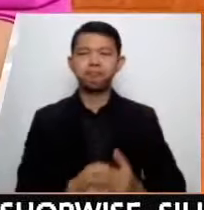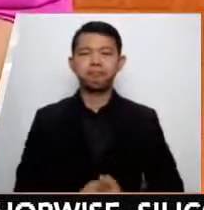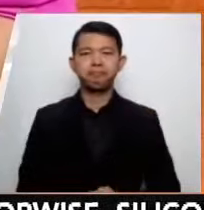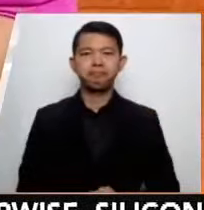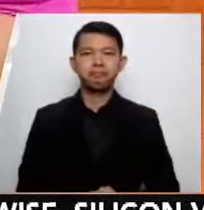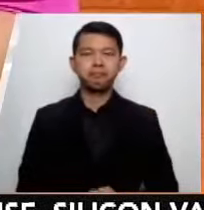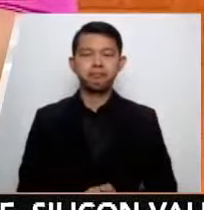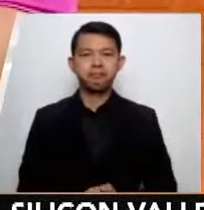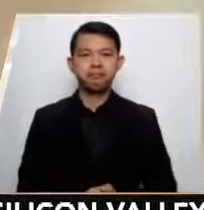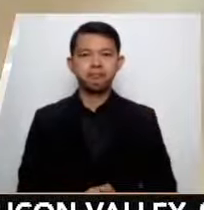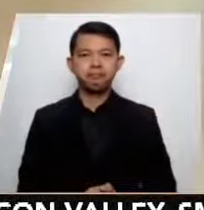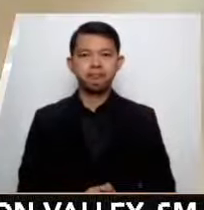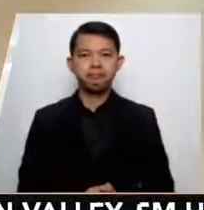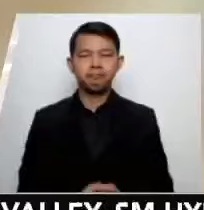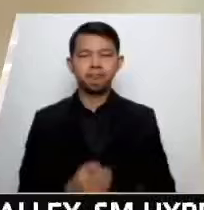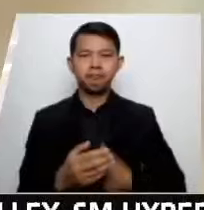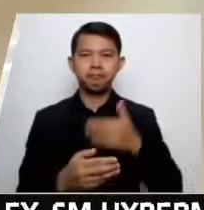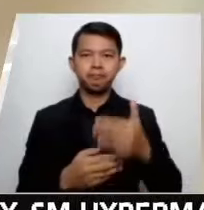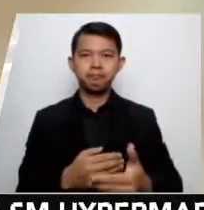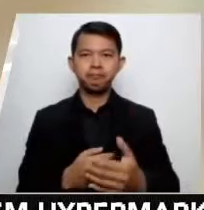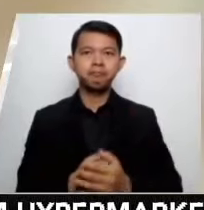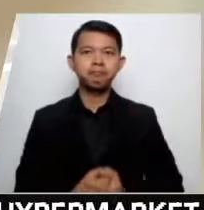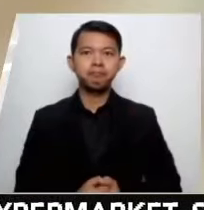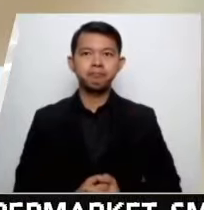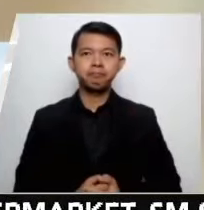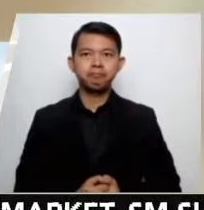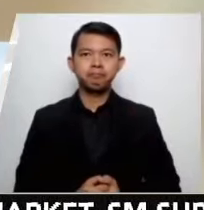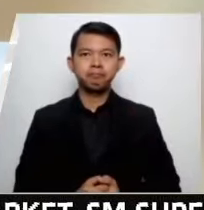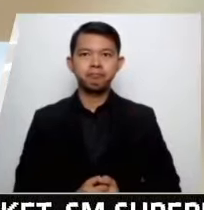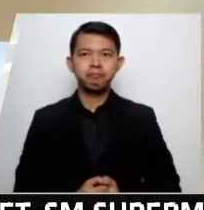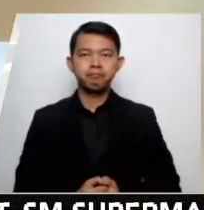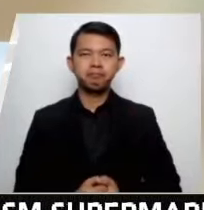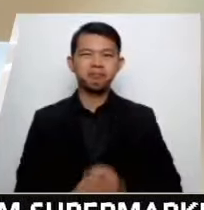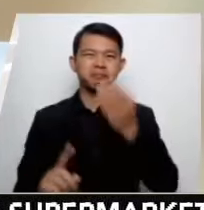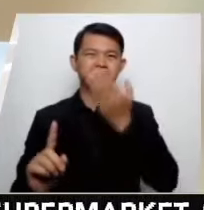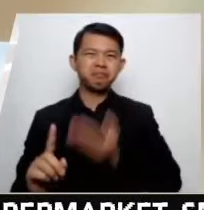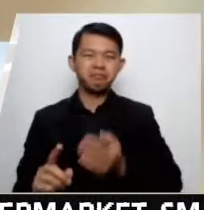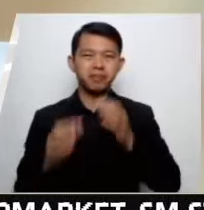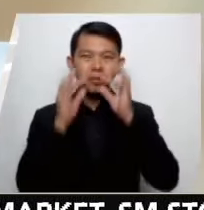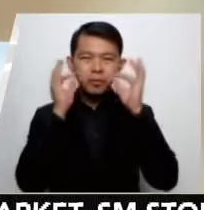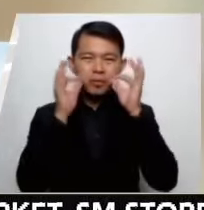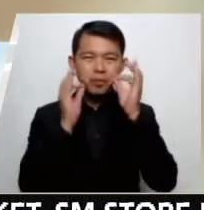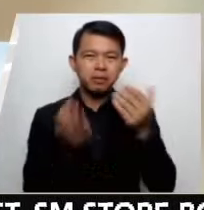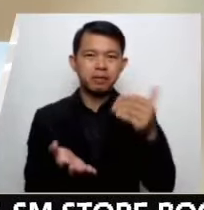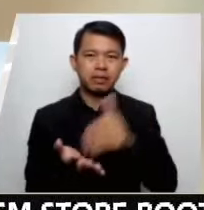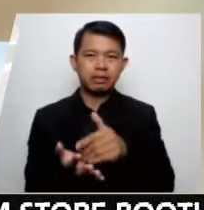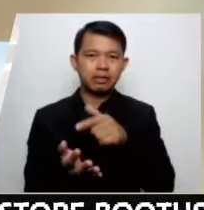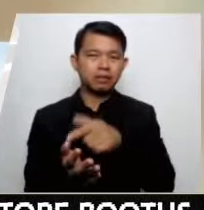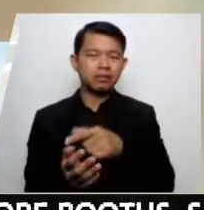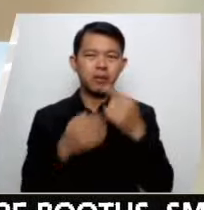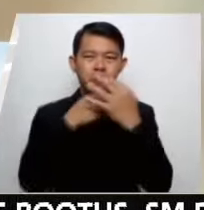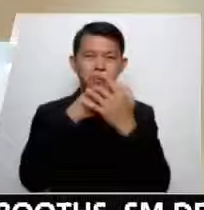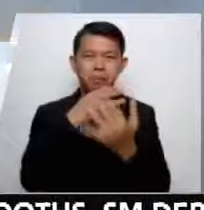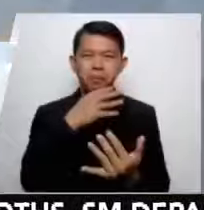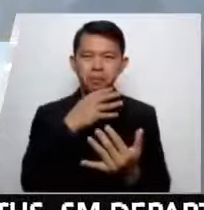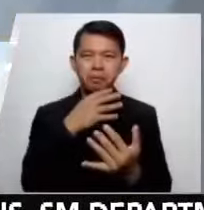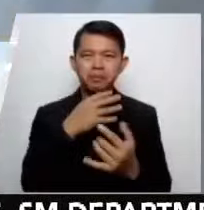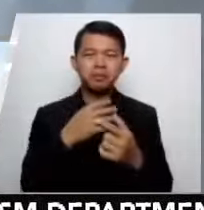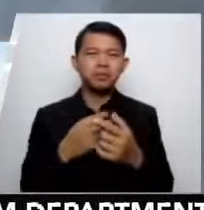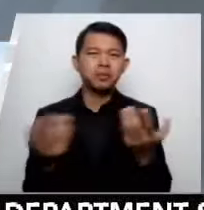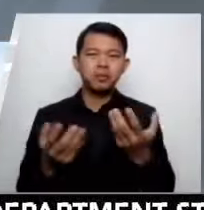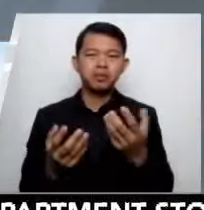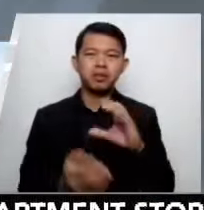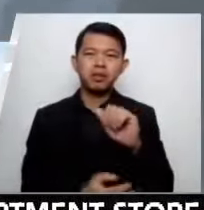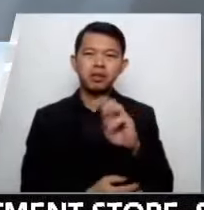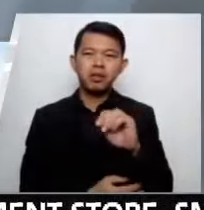Natagpuan duguan at wala ng buhay ang isang pusa rin sa isang eskinita sa Naga, Camarines Sur. Ayon sa may-ari, posibleng may humampas